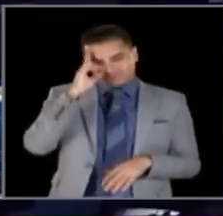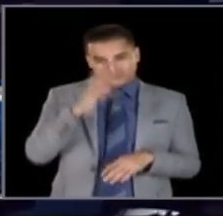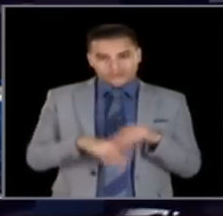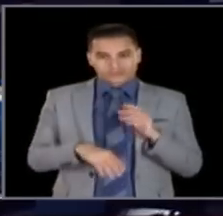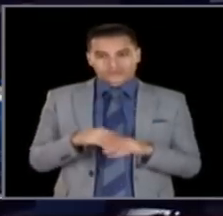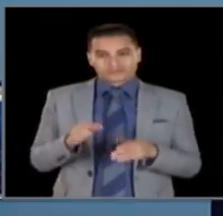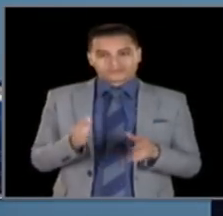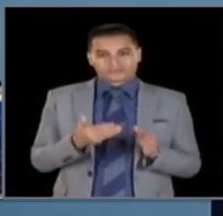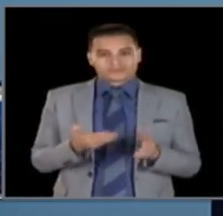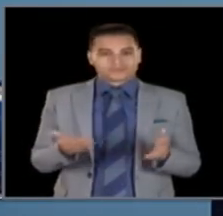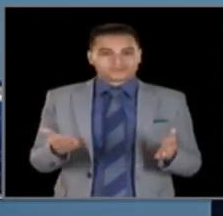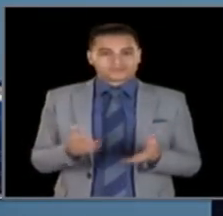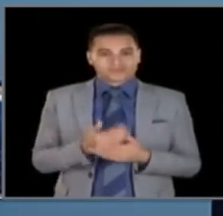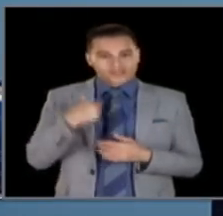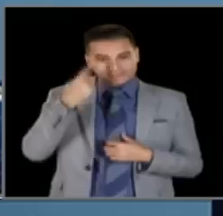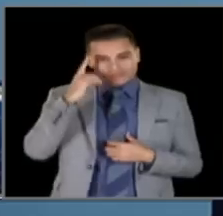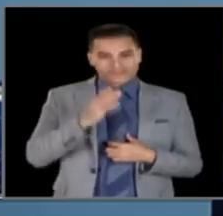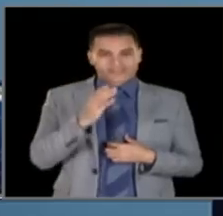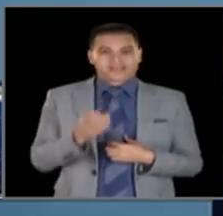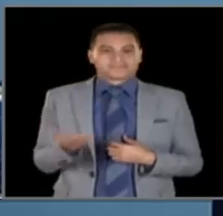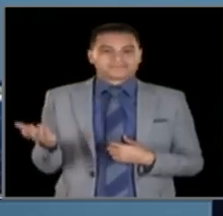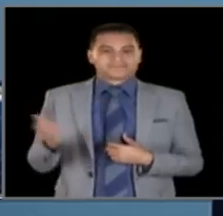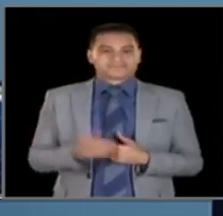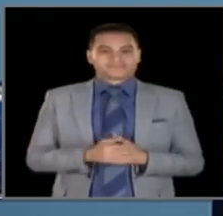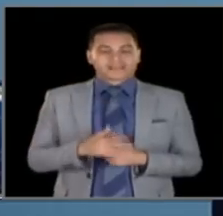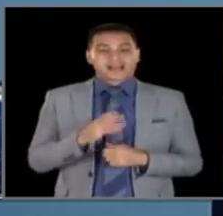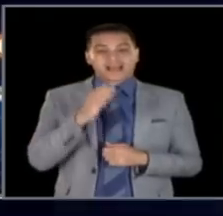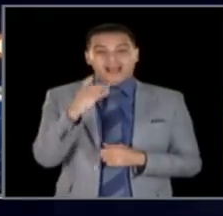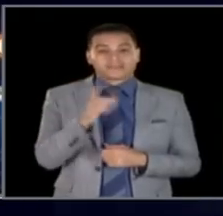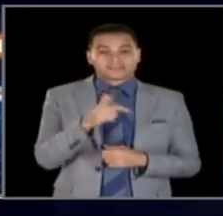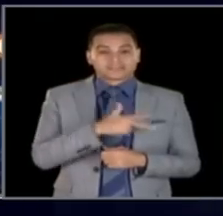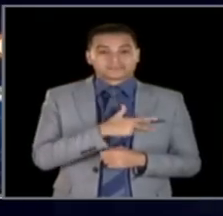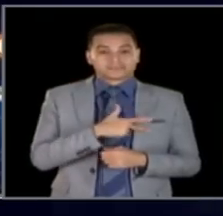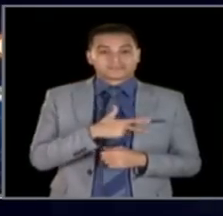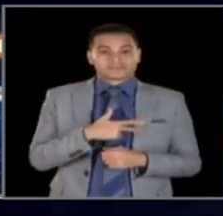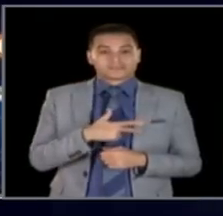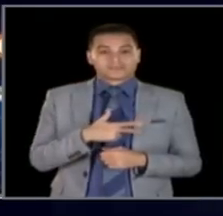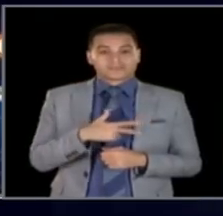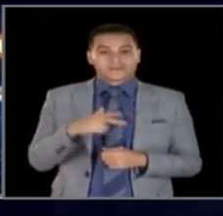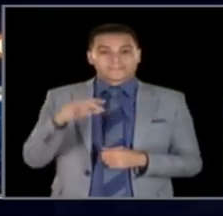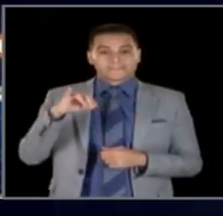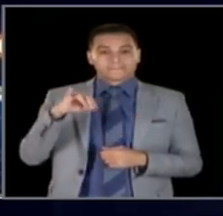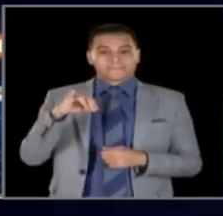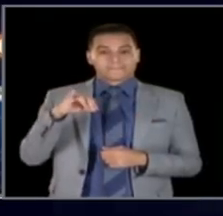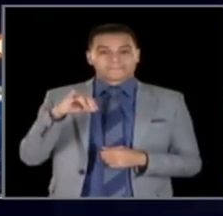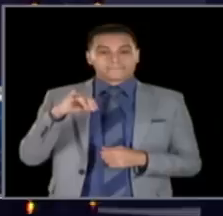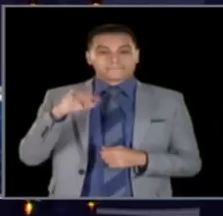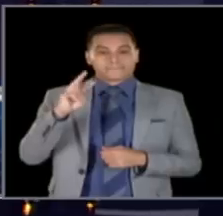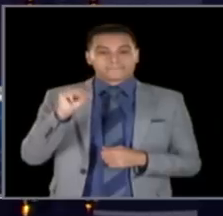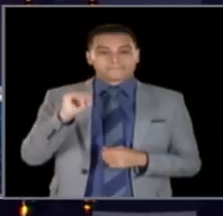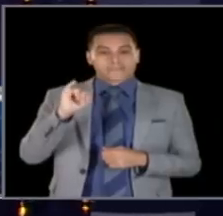بره. مفيش إجابة. لا. الإجابة الصحيحة ملواكي باكس.